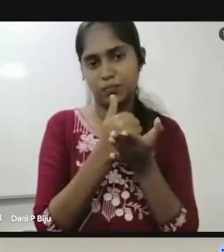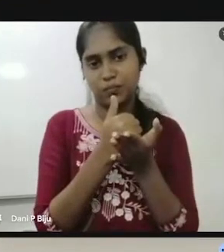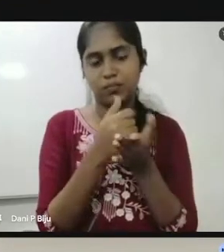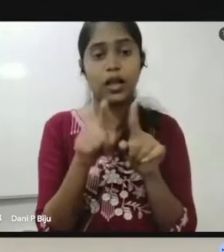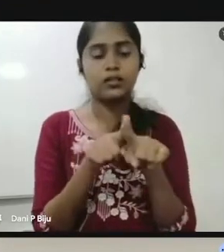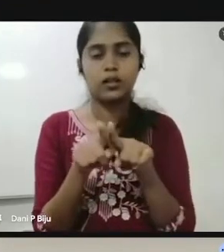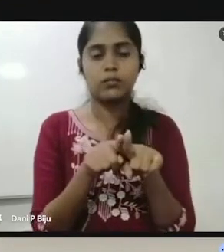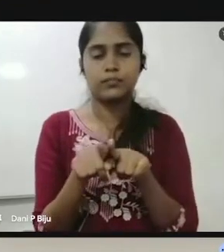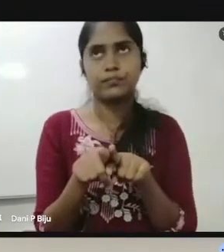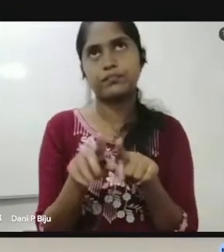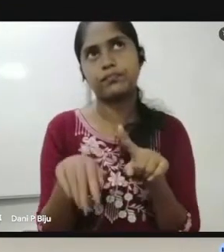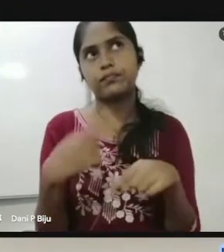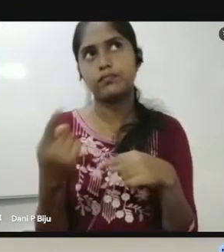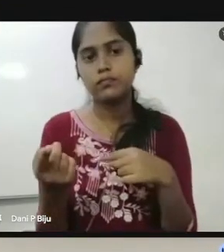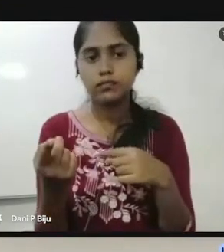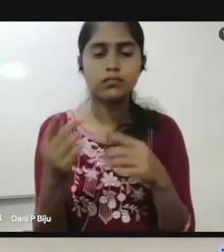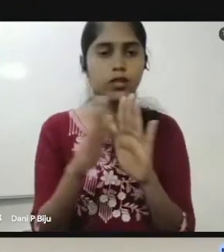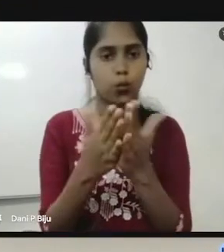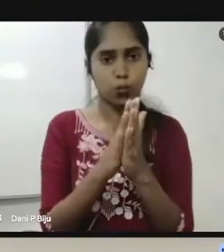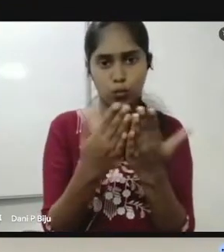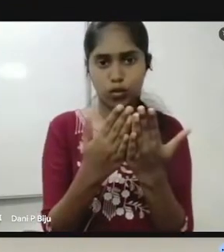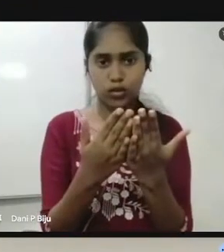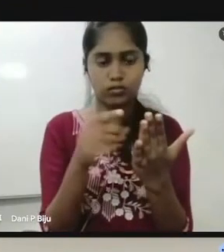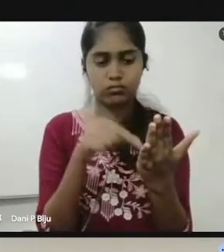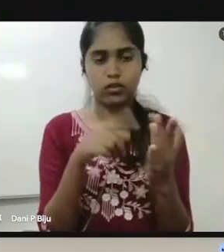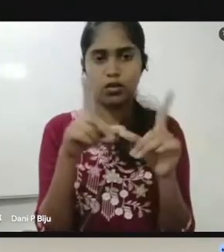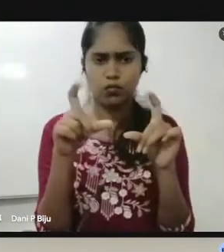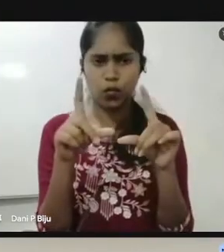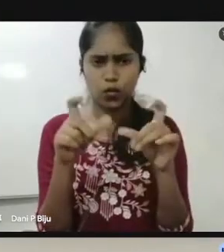ഒരു ബുക്കില് ഒരേ സ്ഥലത്താണ് നമ്മൾ ക്രമീകരിച്ചിരിക്കുന്നത്,